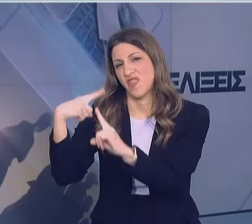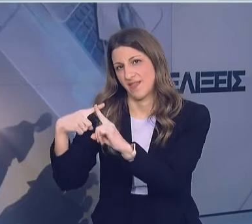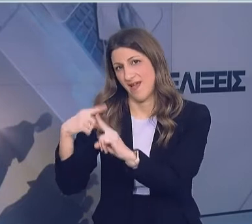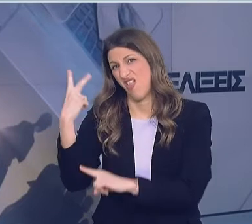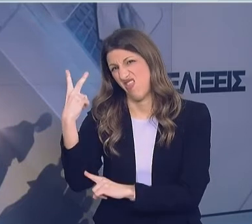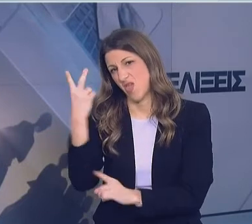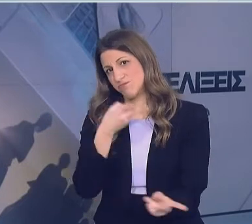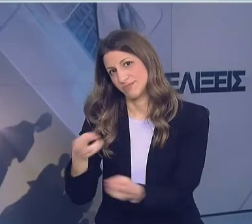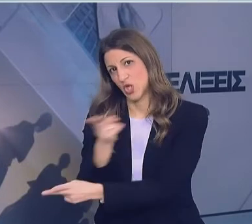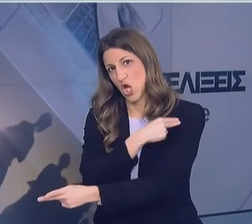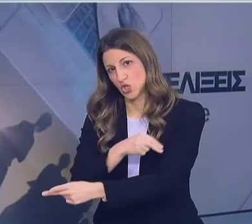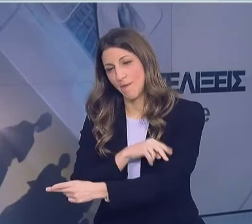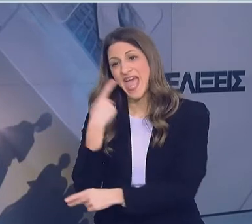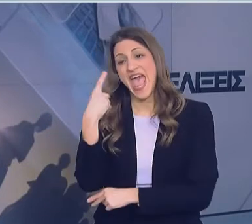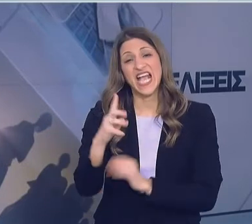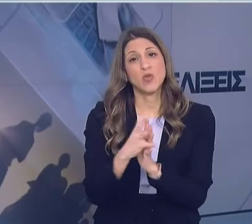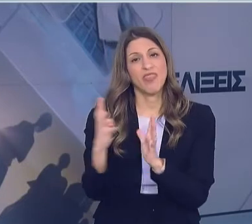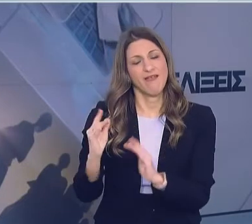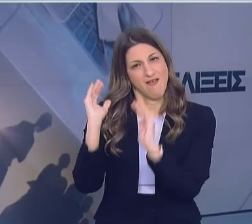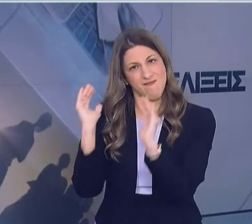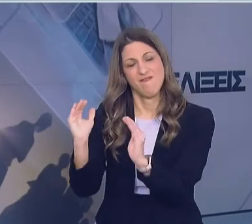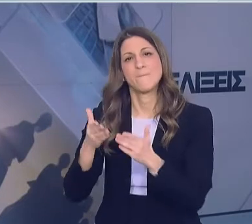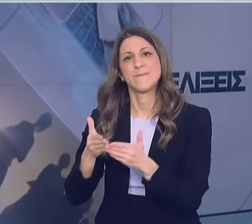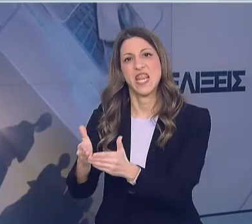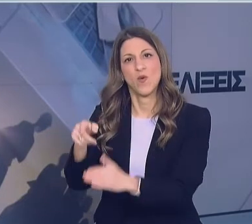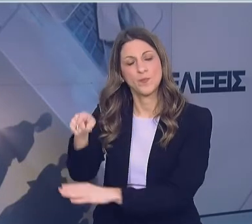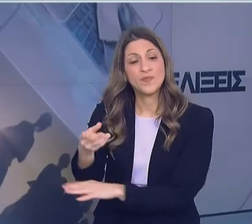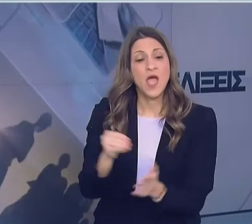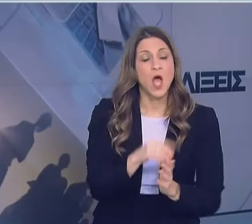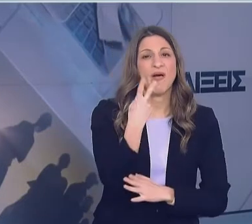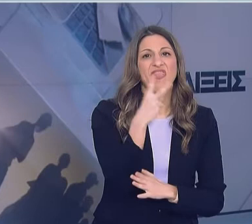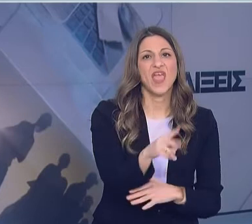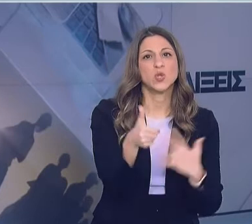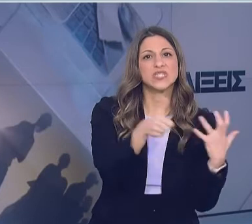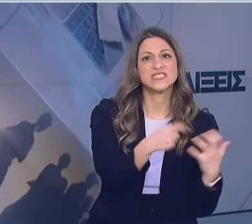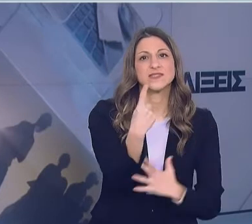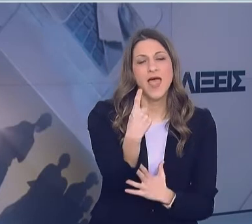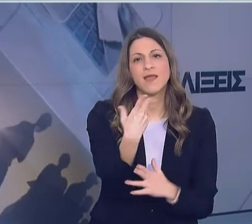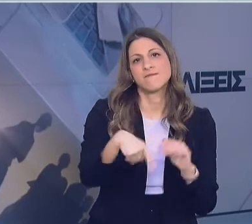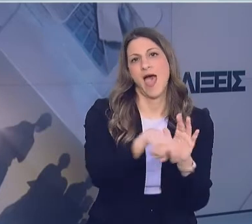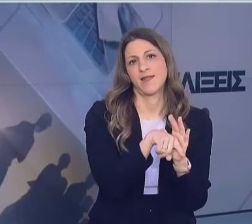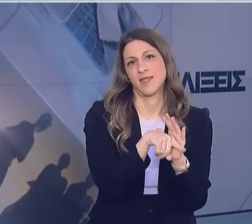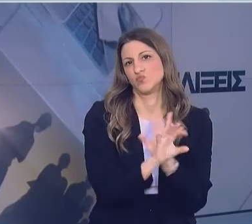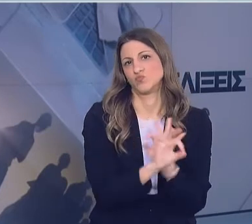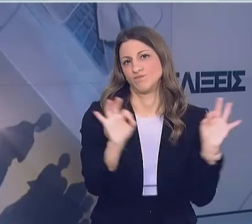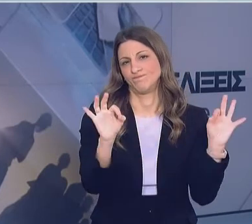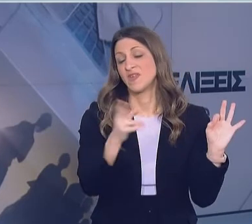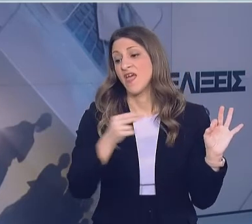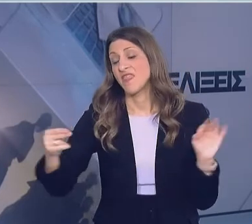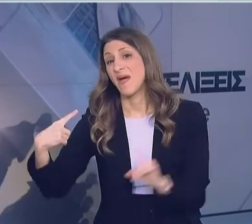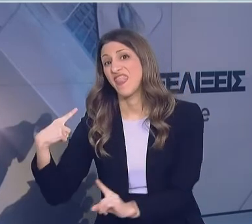στο νοσοκομείο και 119 πάνω στο πλοίο και 261 ήταν αρνητικοί. Σε σχέση με τους